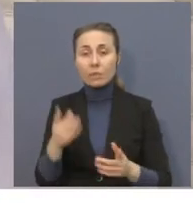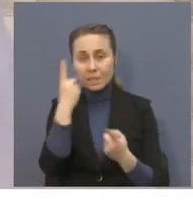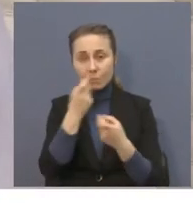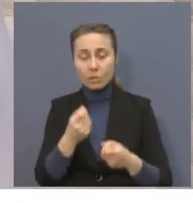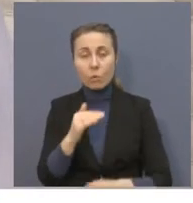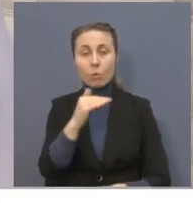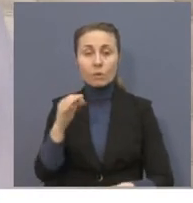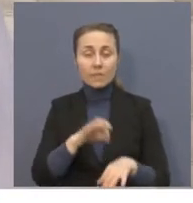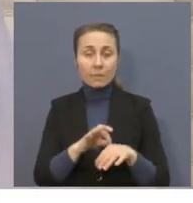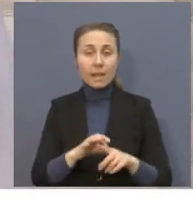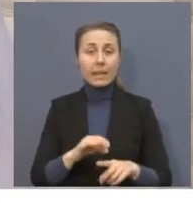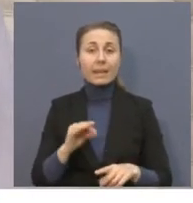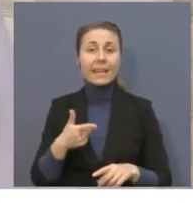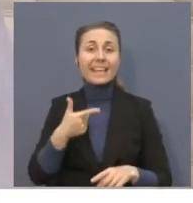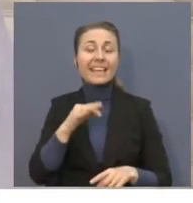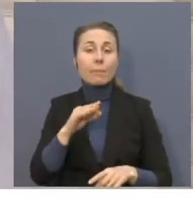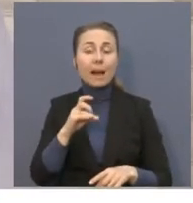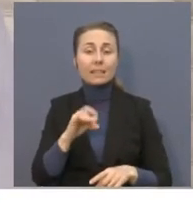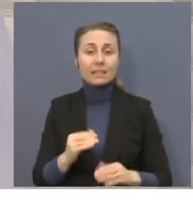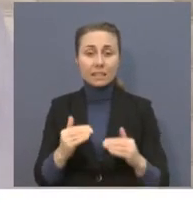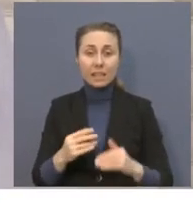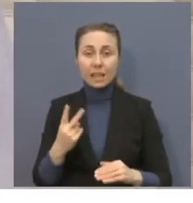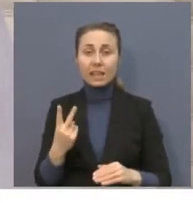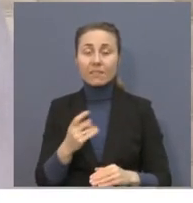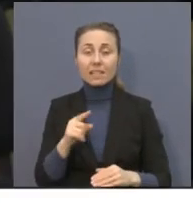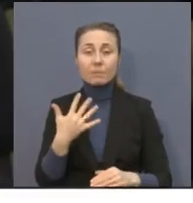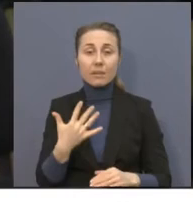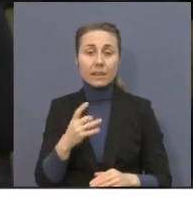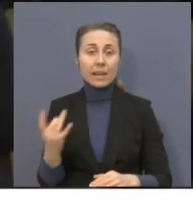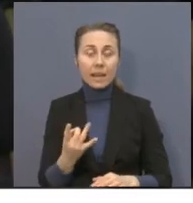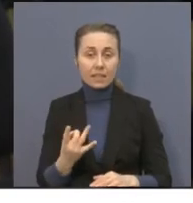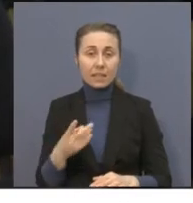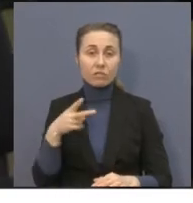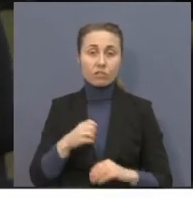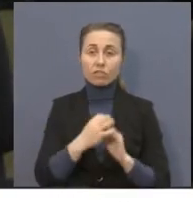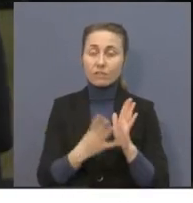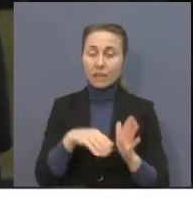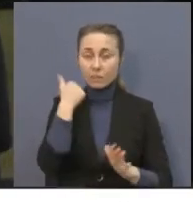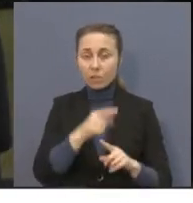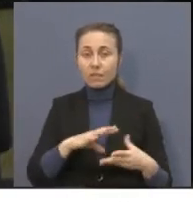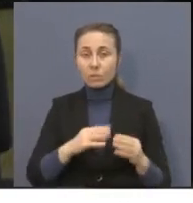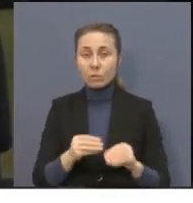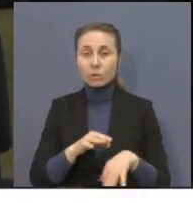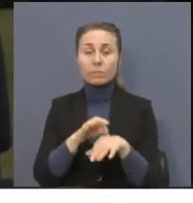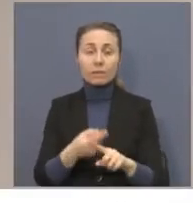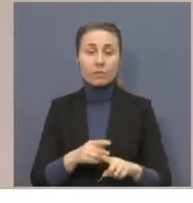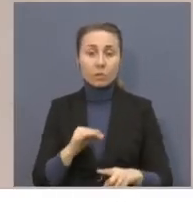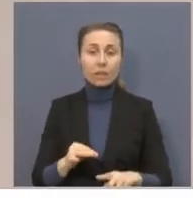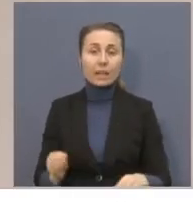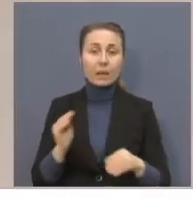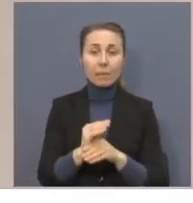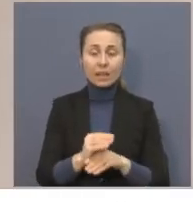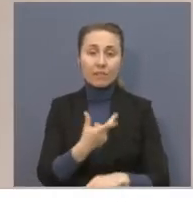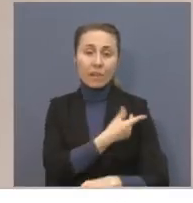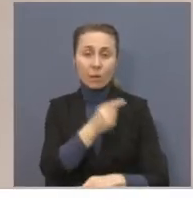уровень заболеваемости вирусным гепатитом снизился почти в 2,5 раза. В 2019 году в результате проведенной дополнительной вакцины